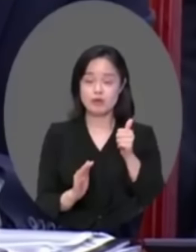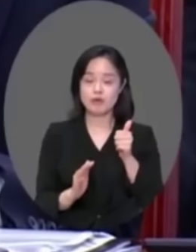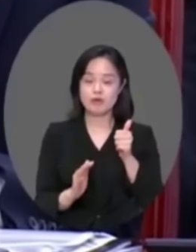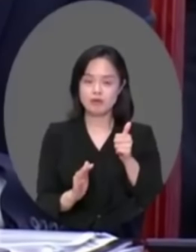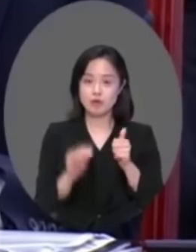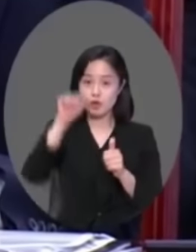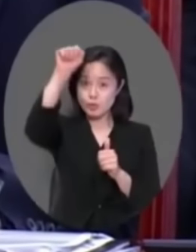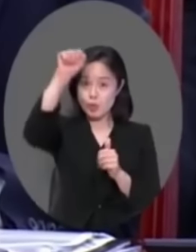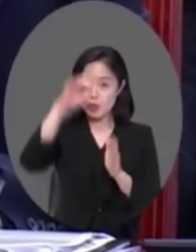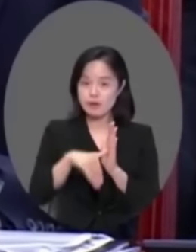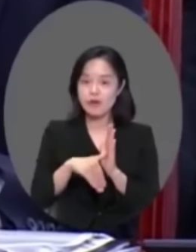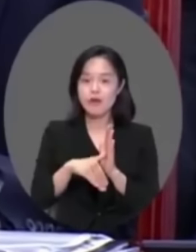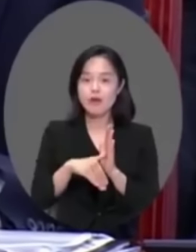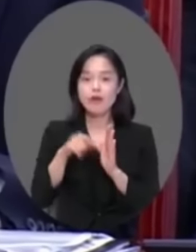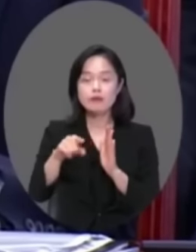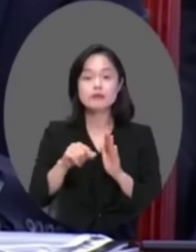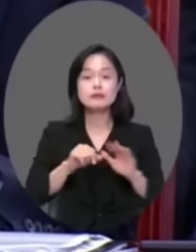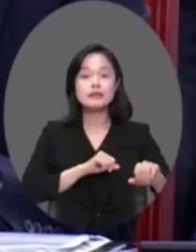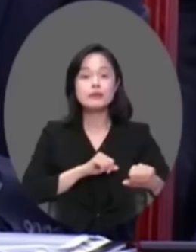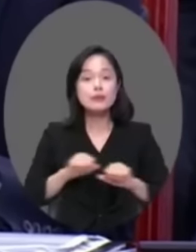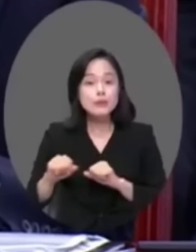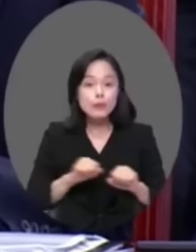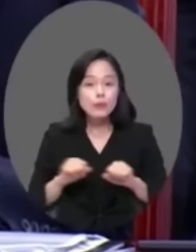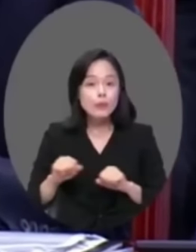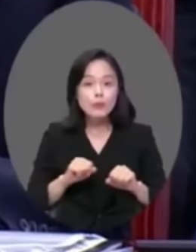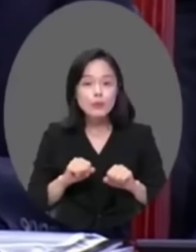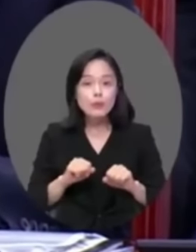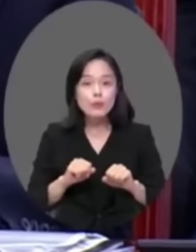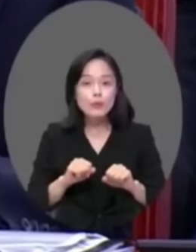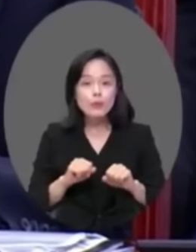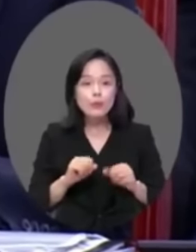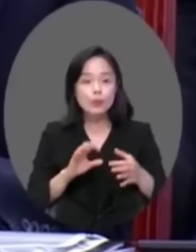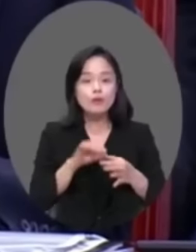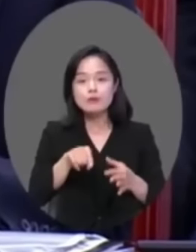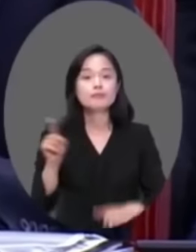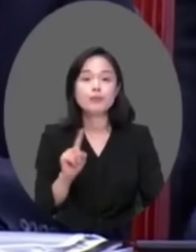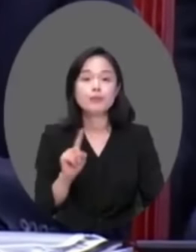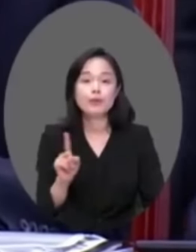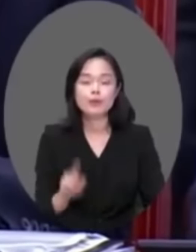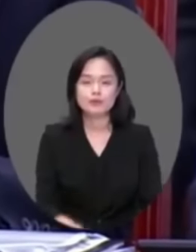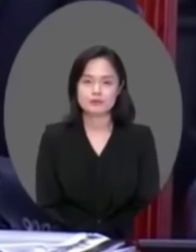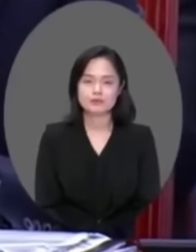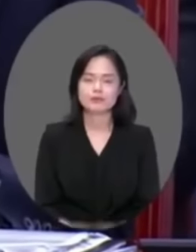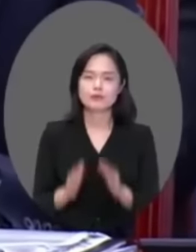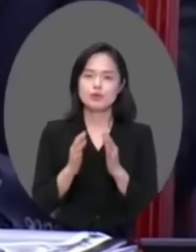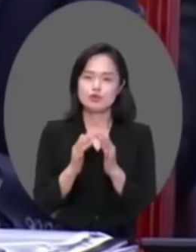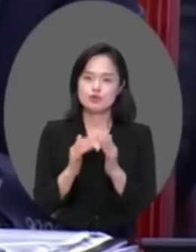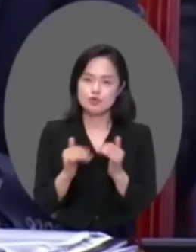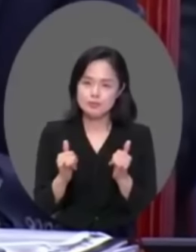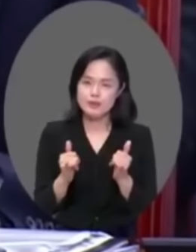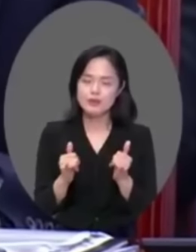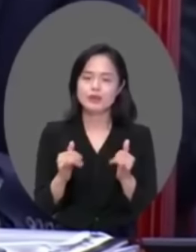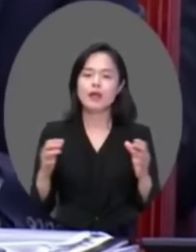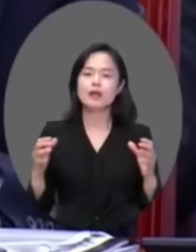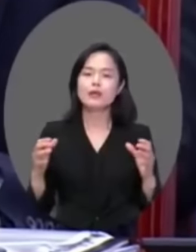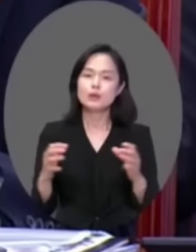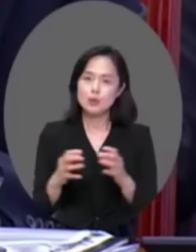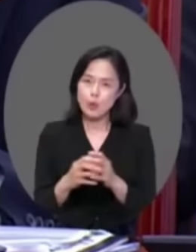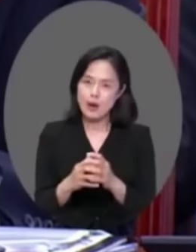후보 캠프에서는 그 국민통합 특보는 직함을 가지고 잠깐 활동을 했었습니다 며칠 만에 사퇴